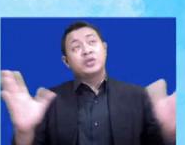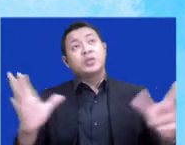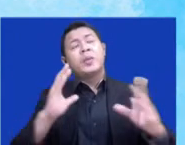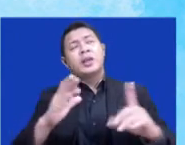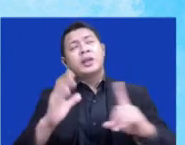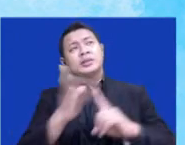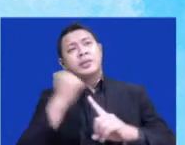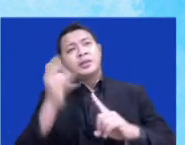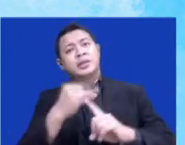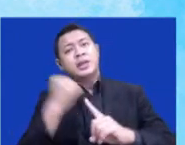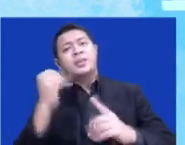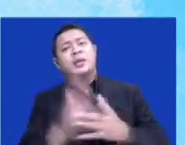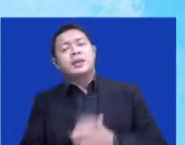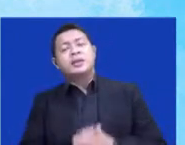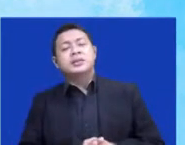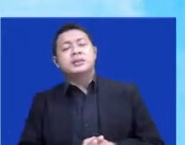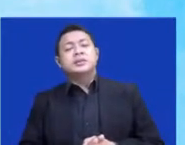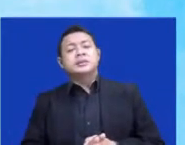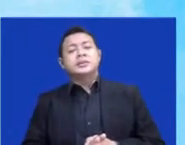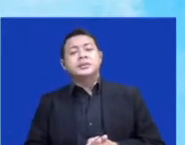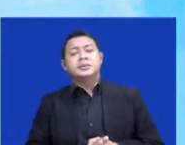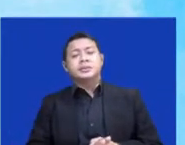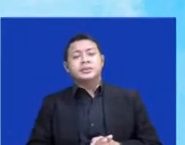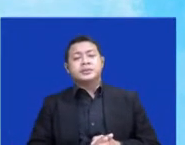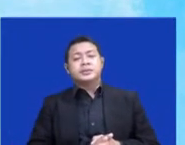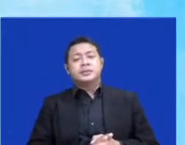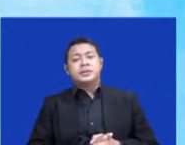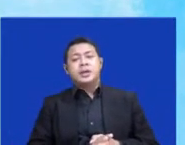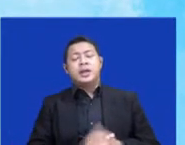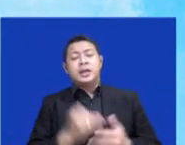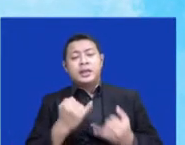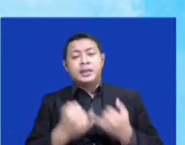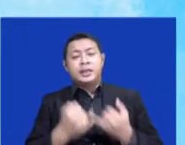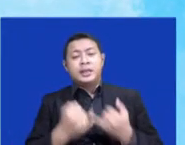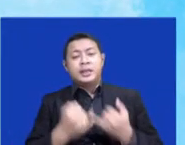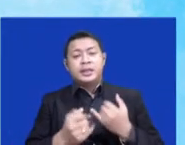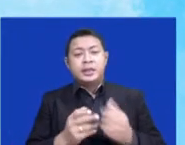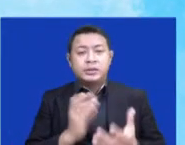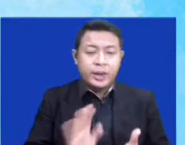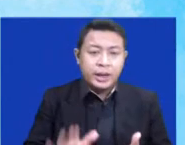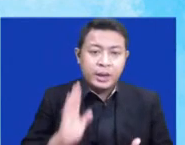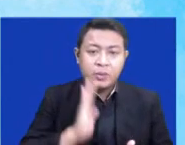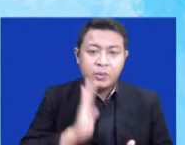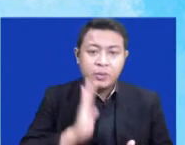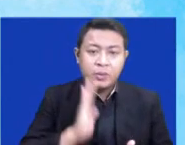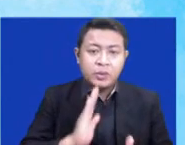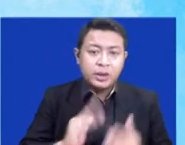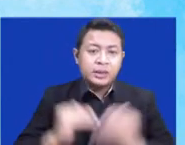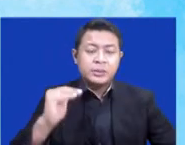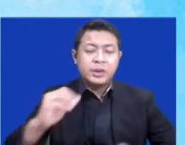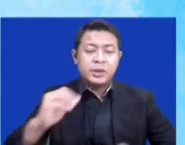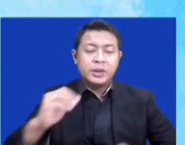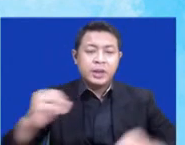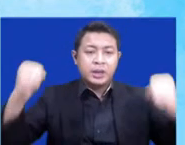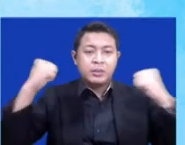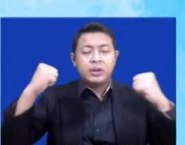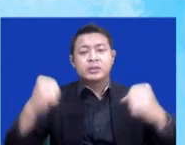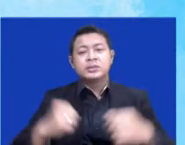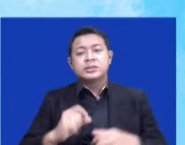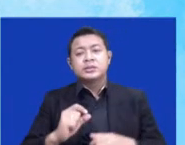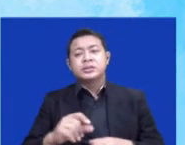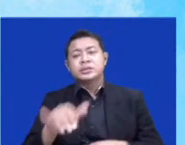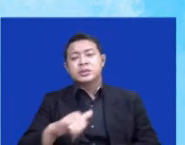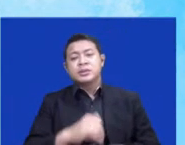sudah disampaikan yang intinya adalah membuat anak muda Indonesia semakin berdaya dan semakin kuat untuk bisa membuat negeri ini semakin